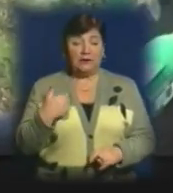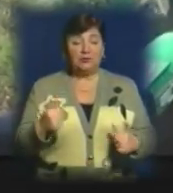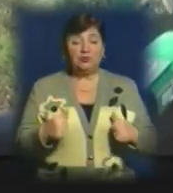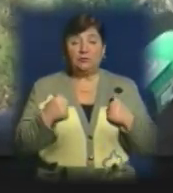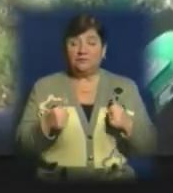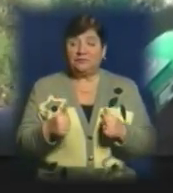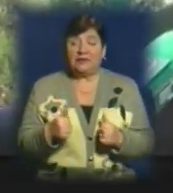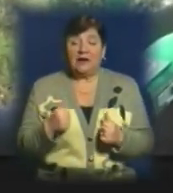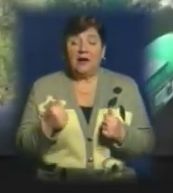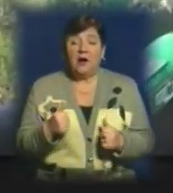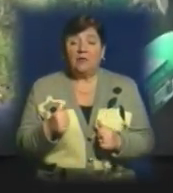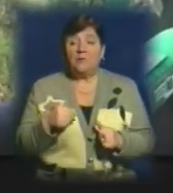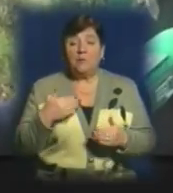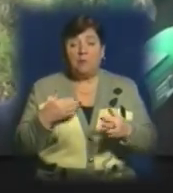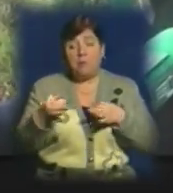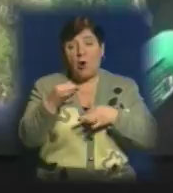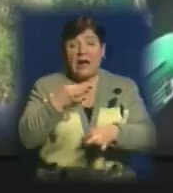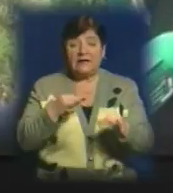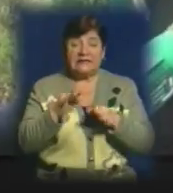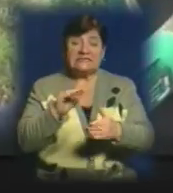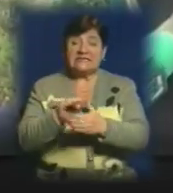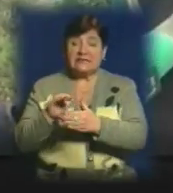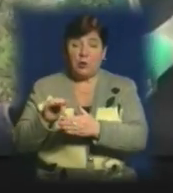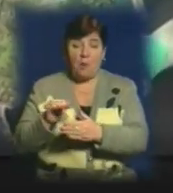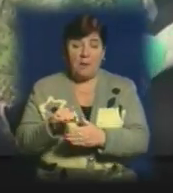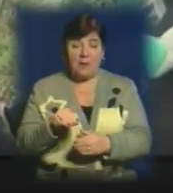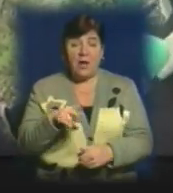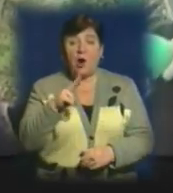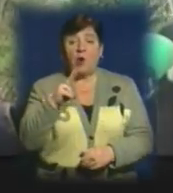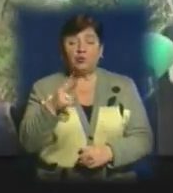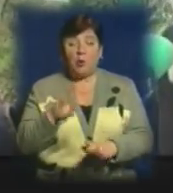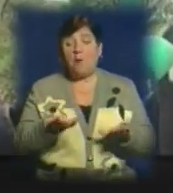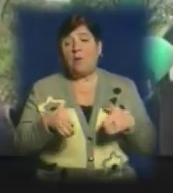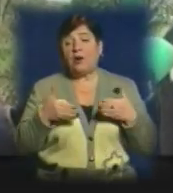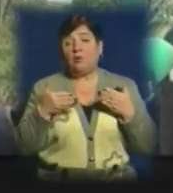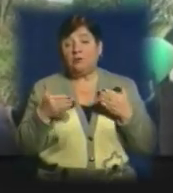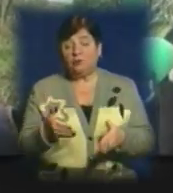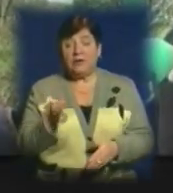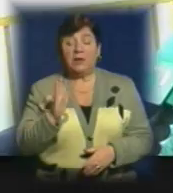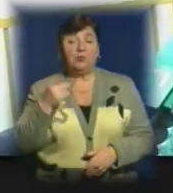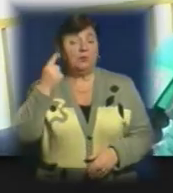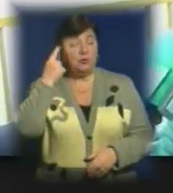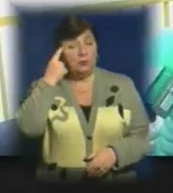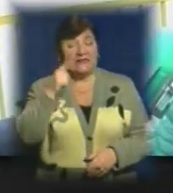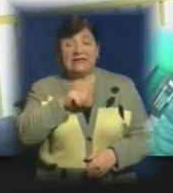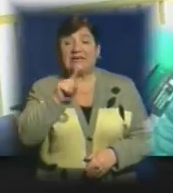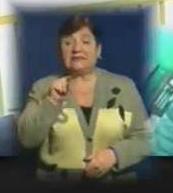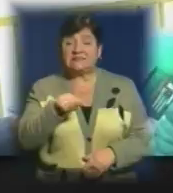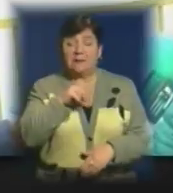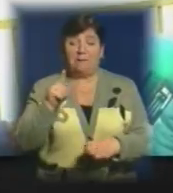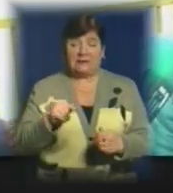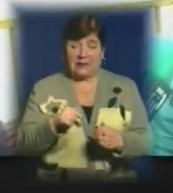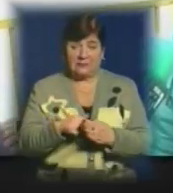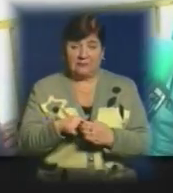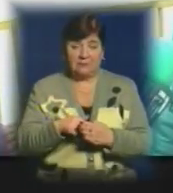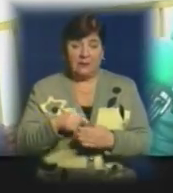піти, порадитися із знайомими, хто порекомендує, і будемо думати над цим питанням. Думала, але